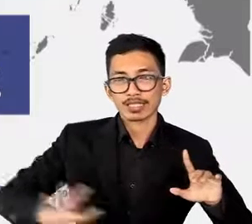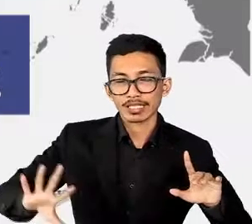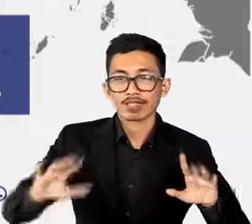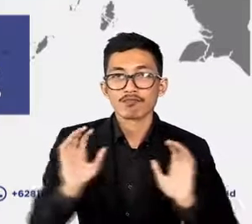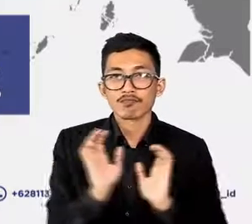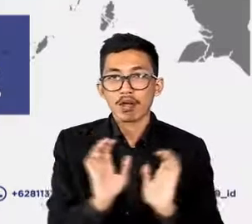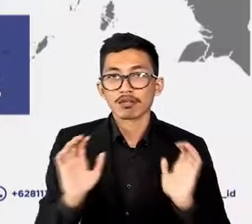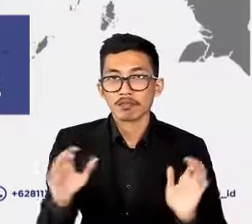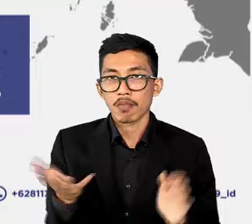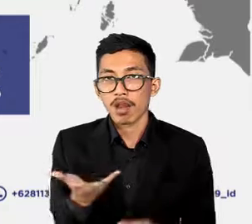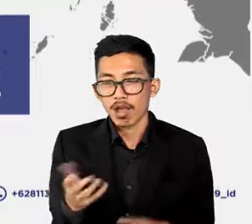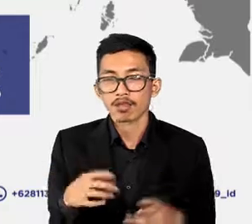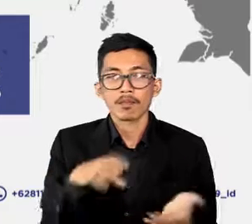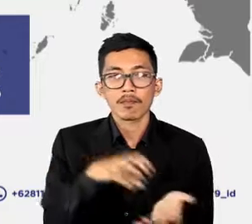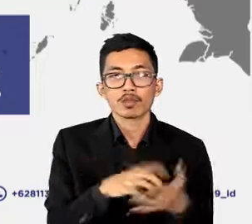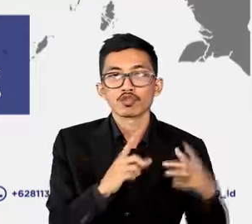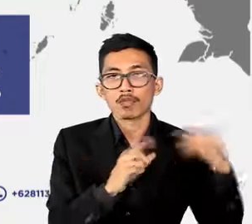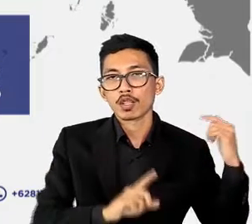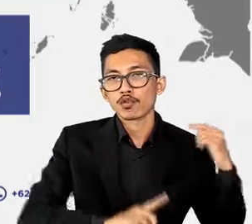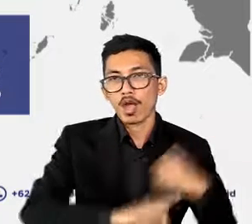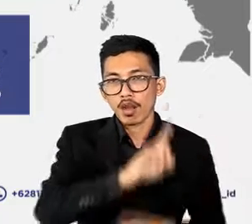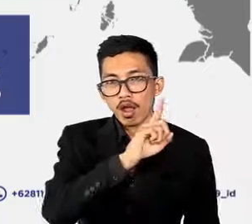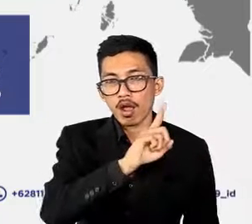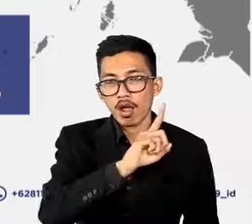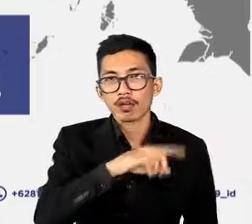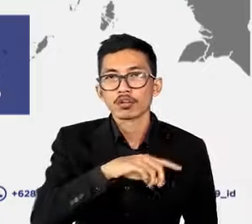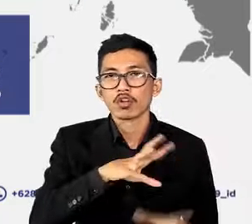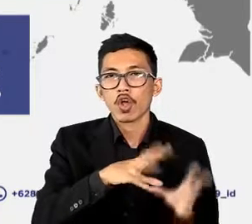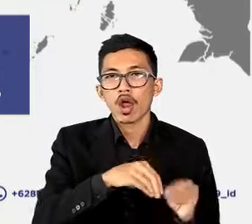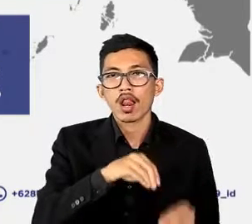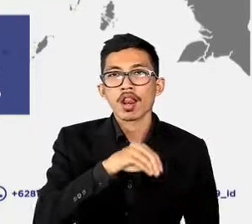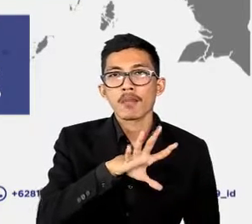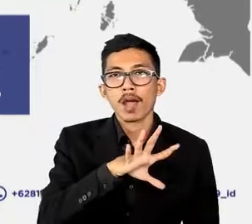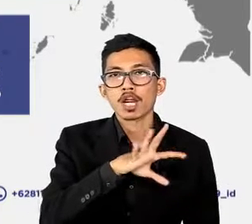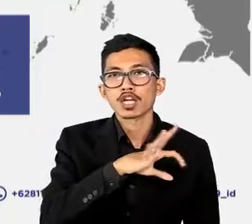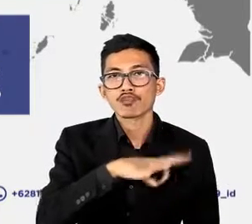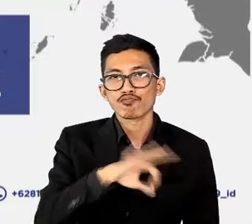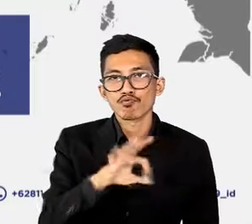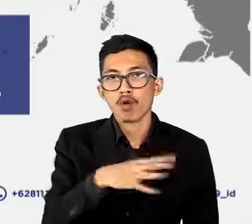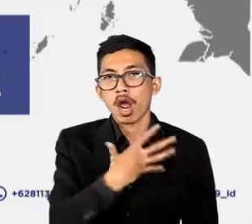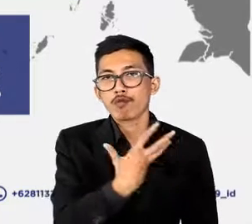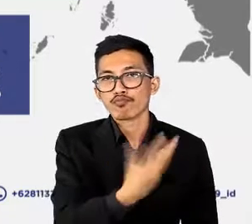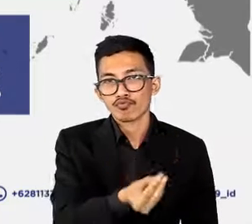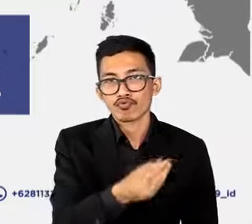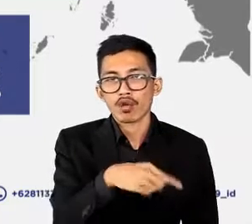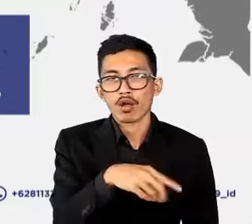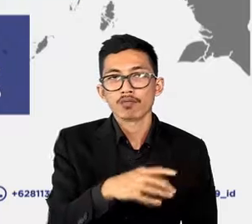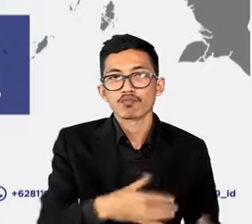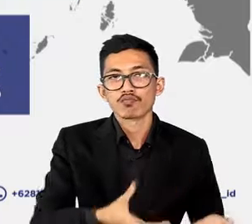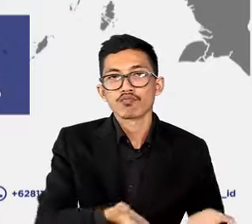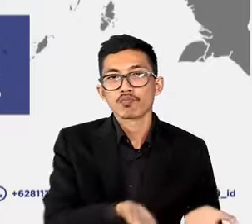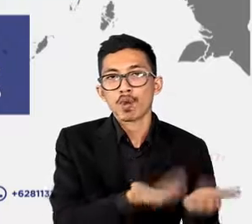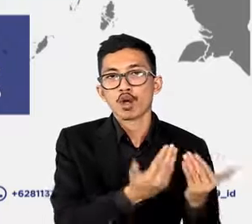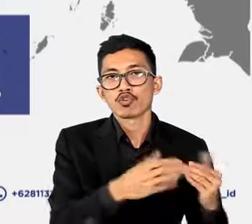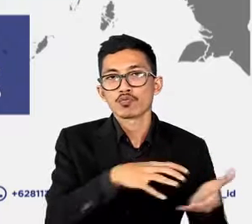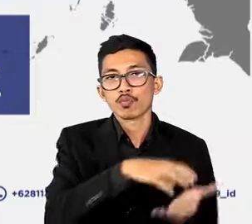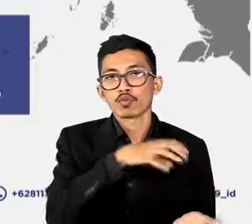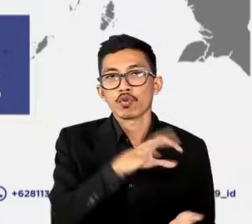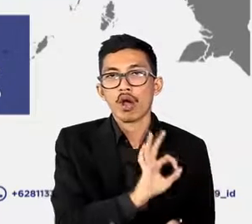posko adalah Sumatera Utara yaitu 5930 desa atau kelurahan yang belum membentuk posko